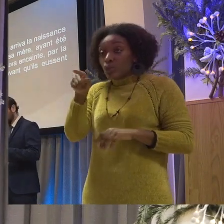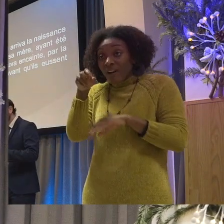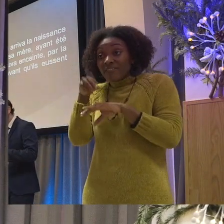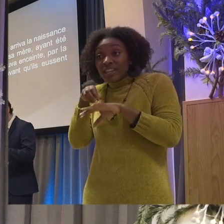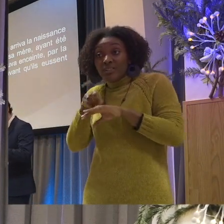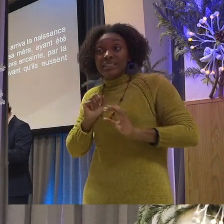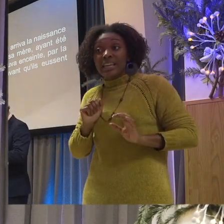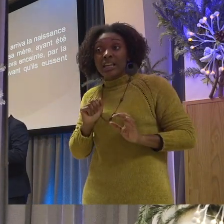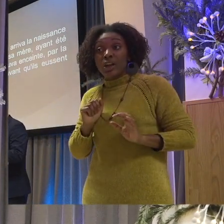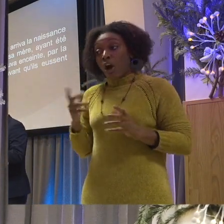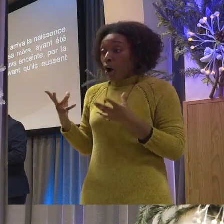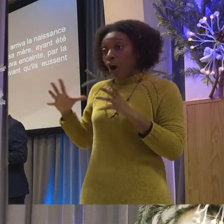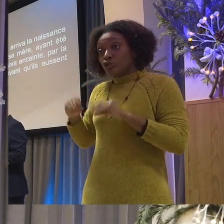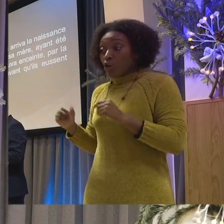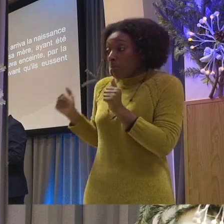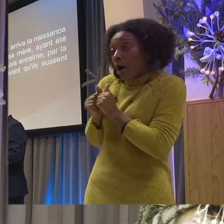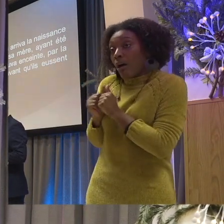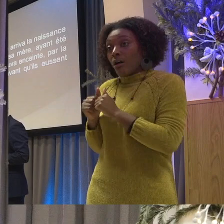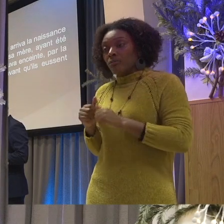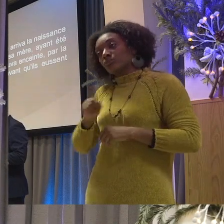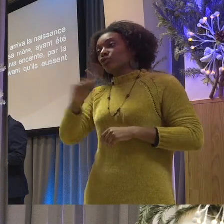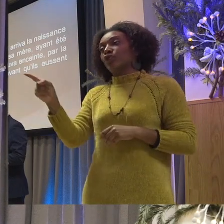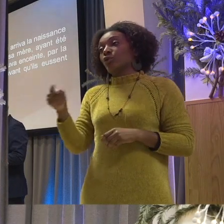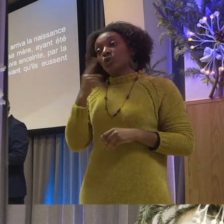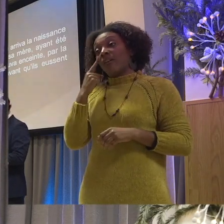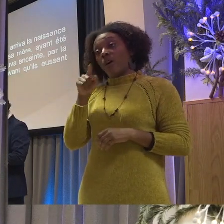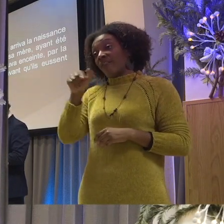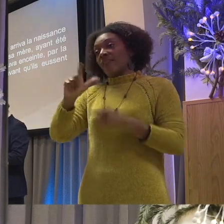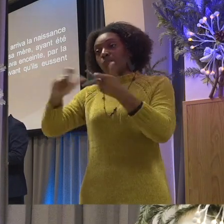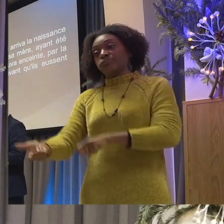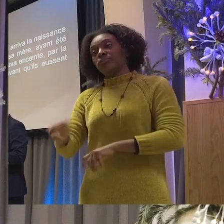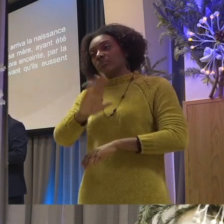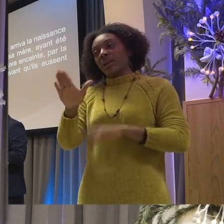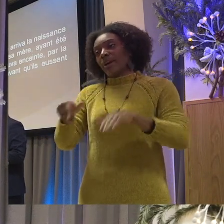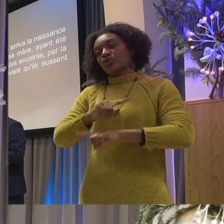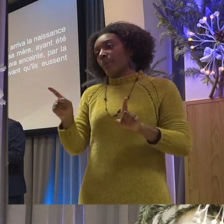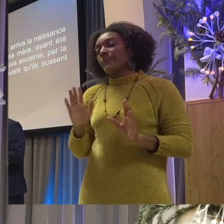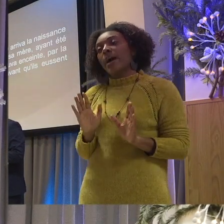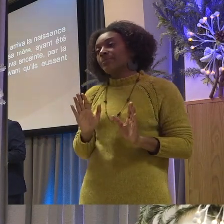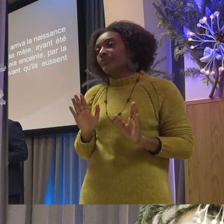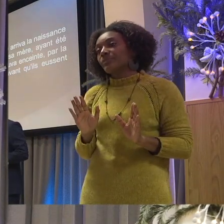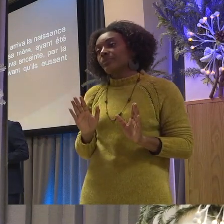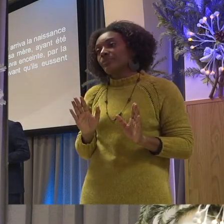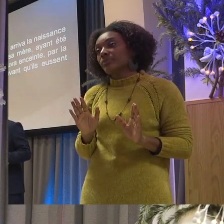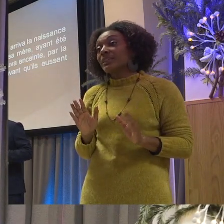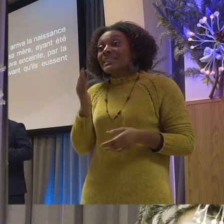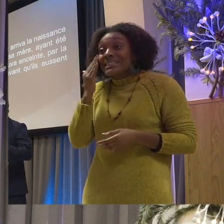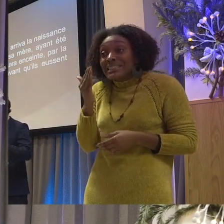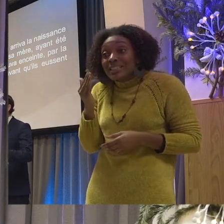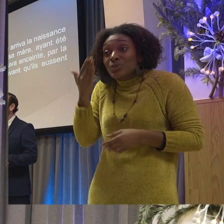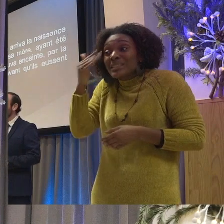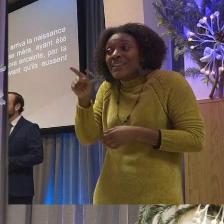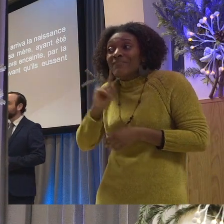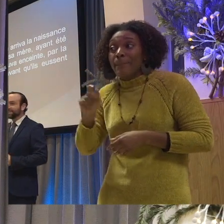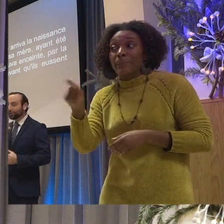ou en couple, sans être prophète, je peux t'annoncer que tu vas tomber. Si tu es convaincu que cette fille est ta